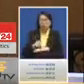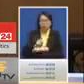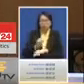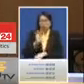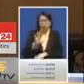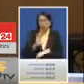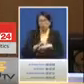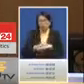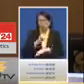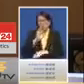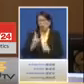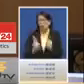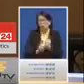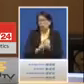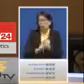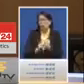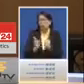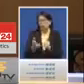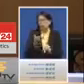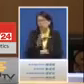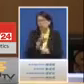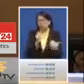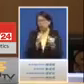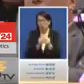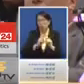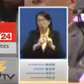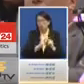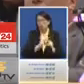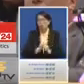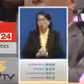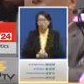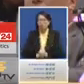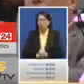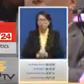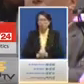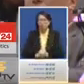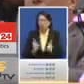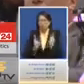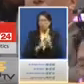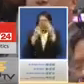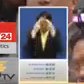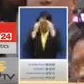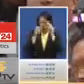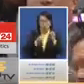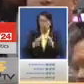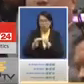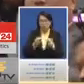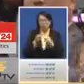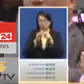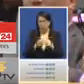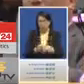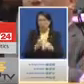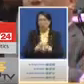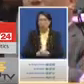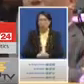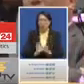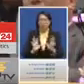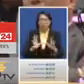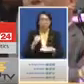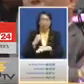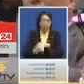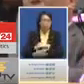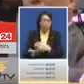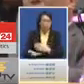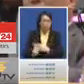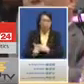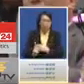าทพิงถึงท่านรองวิศนุเดี๋ยวท่านแก้ตัวเอง ครับท่านแก้ได้อยู่แล้วครับ ก็มีโอกาสเพราะว่าท่านก็นั่งอยู่ตรงนี้ ครับ แต่ว่า จบเรื่องนี้ได ้